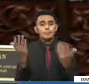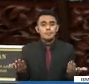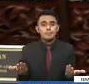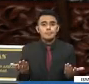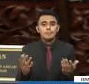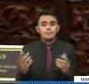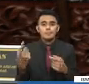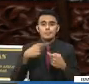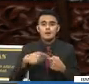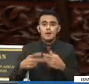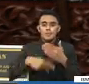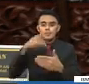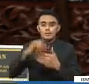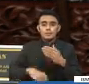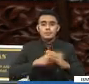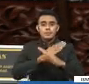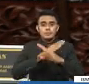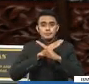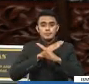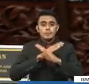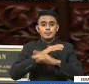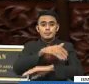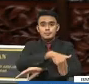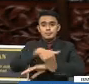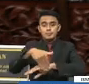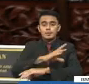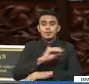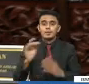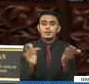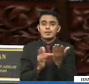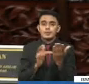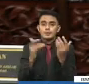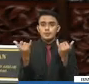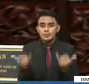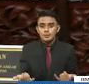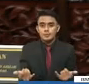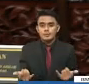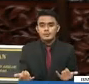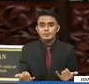dengan projek tebatan ataupun mana-mana teknologi terkini